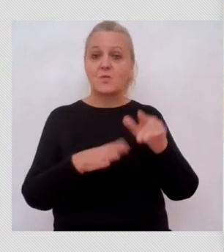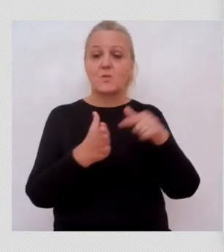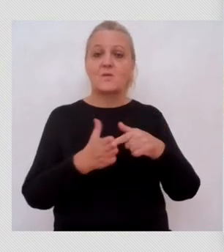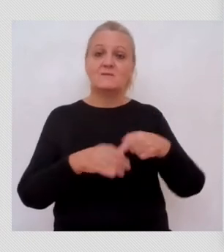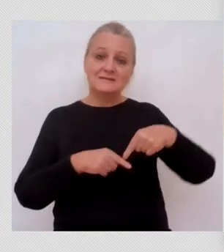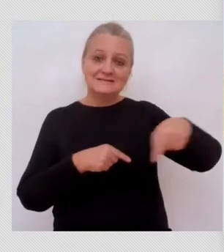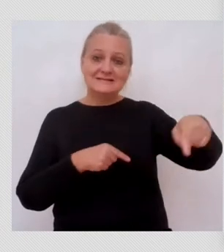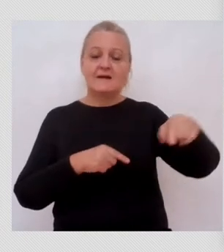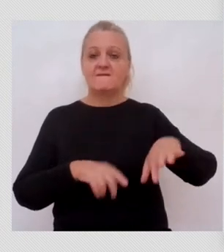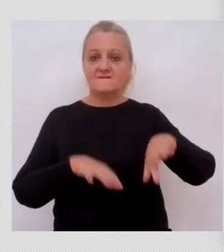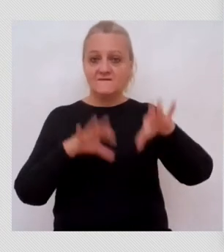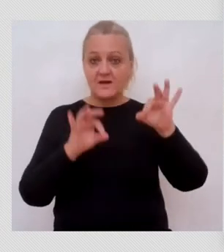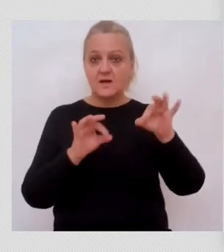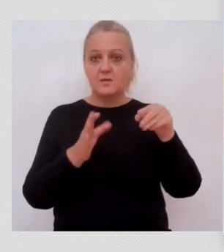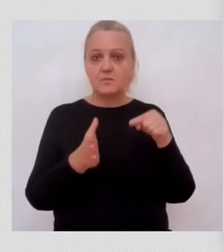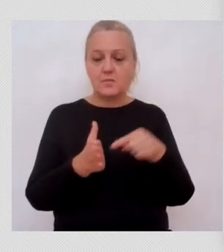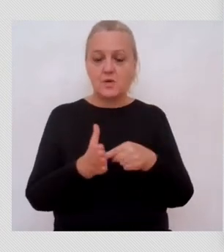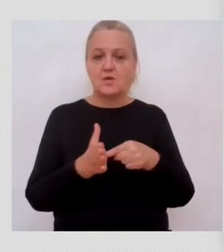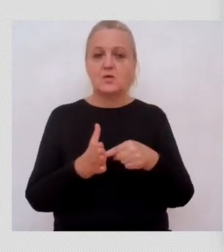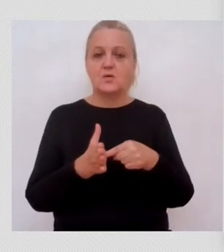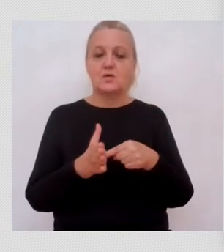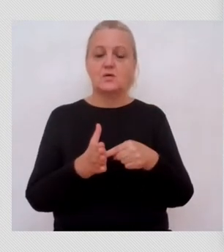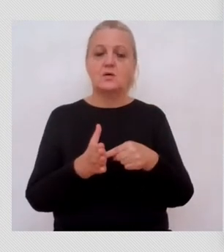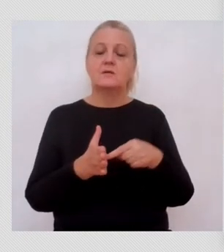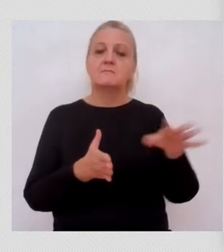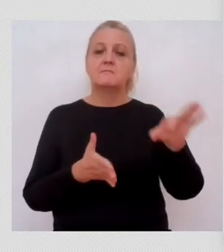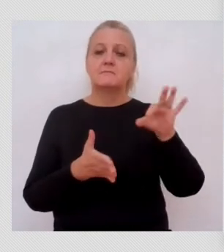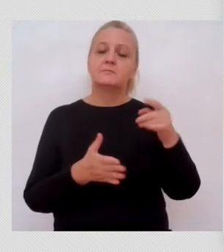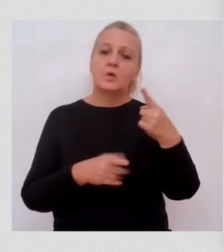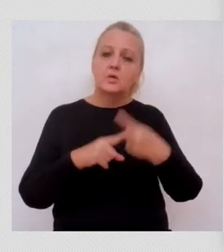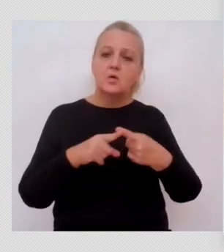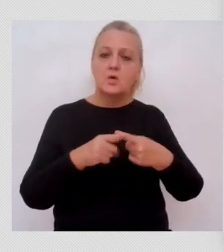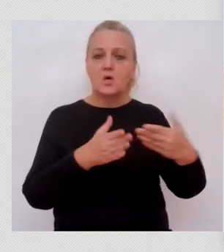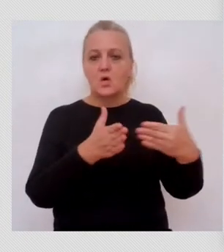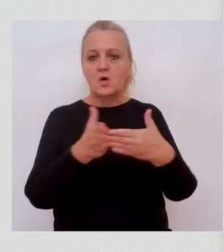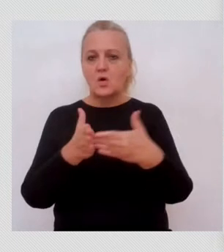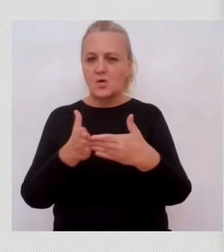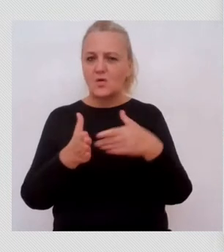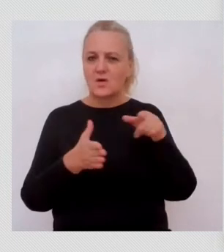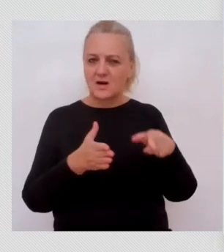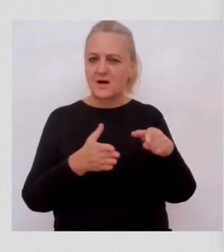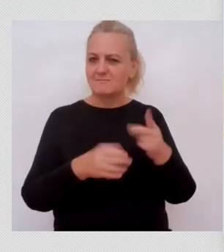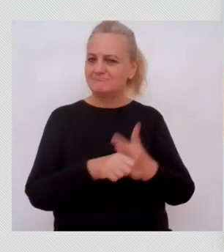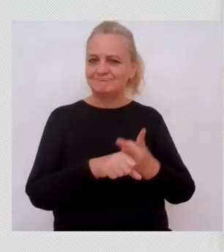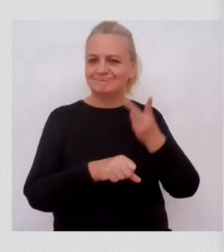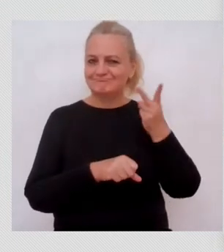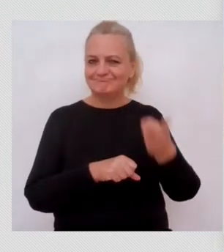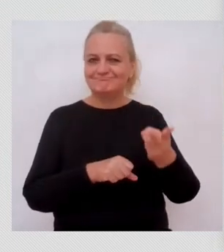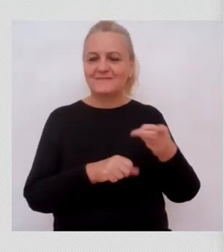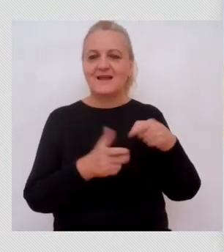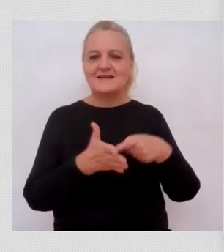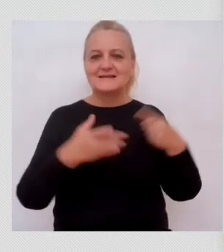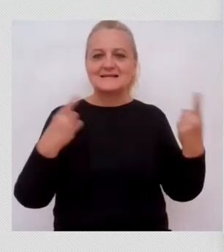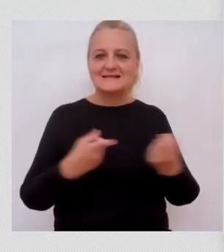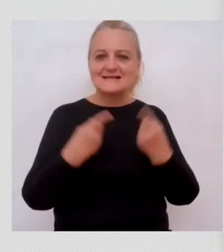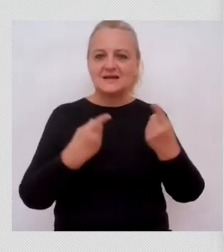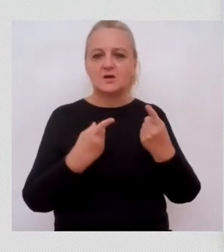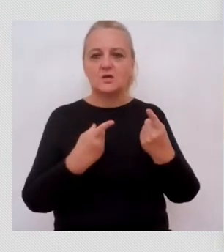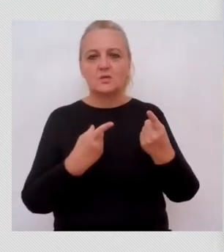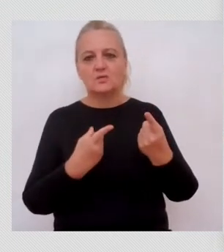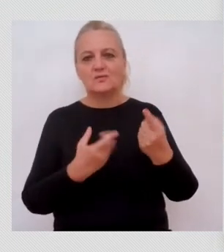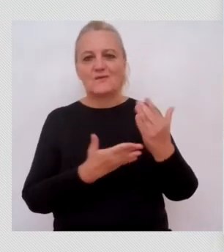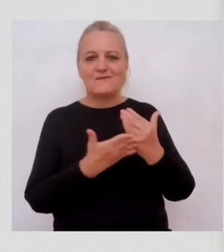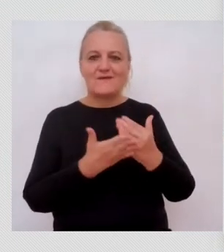nadchodzących wyborach było pewne ograniczenie w nadużywaniu sytuacji uprzywilejowanej,